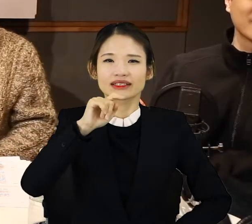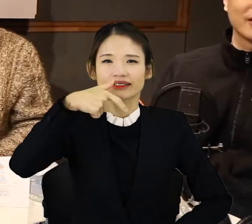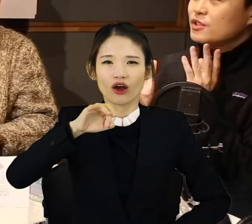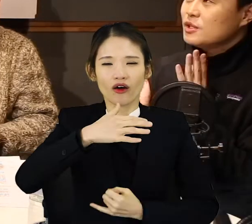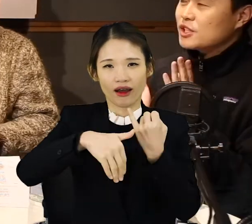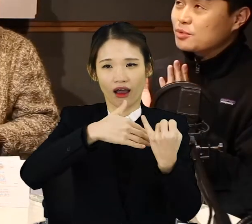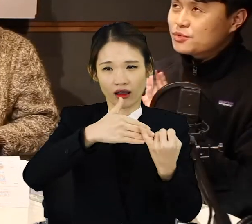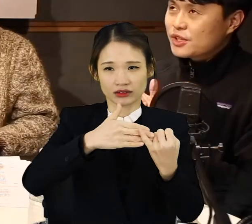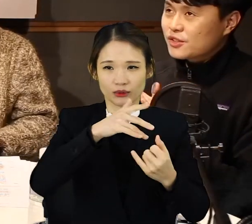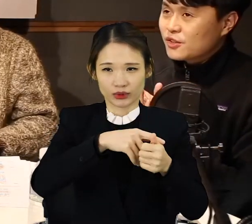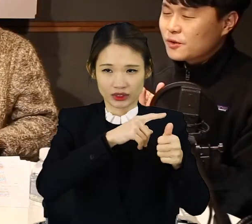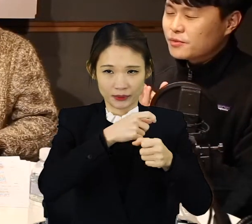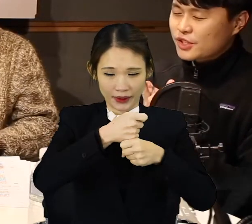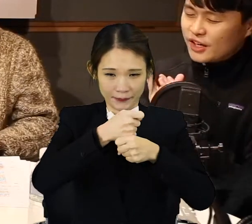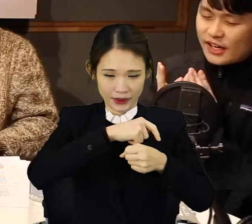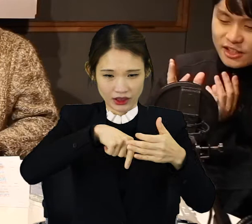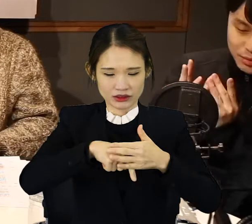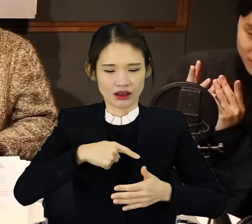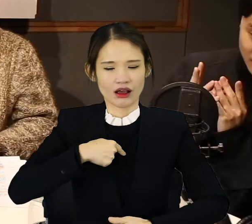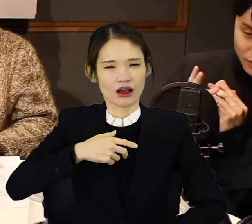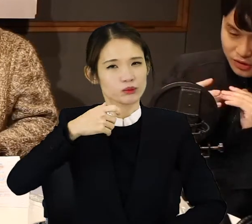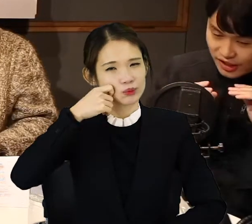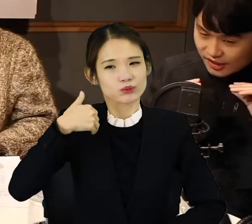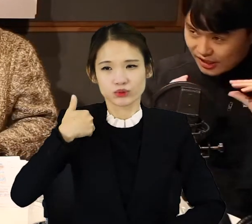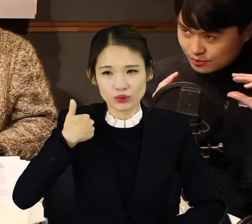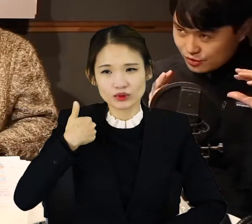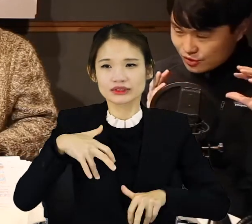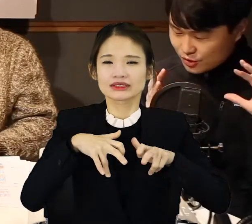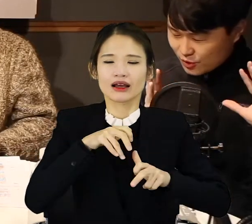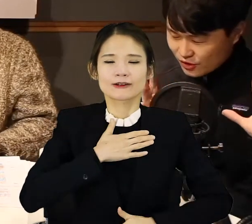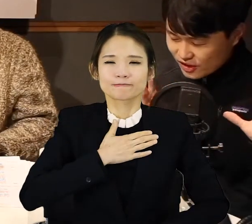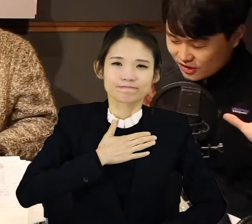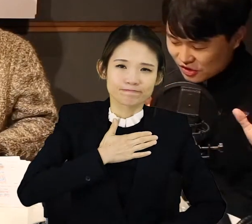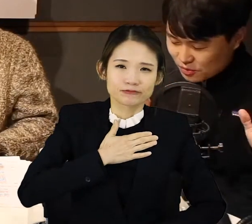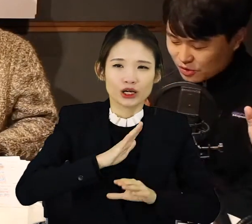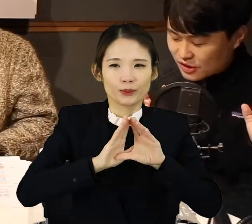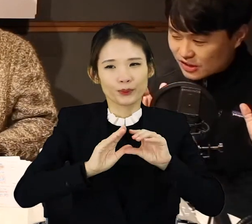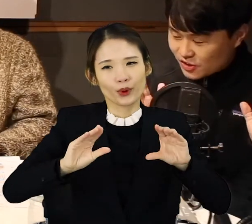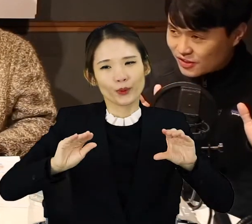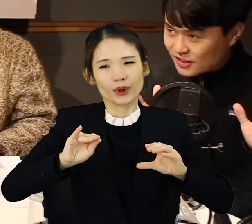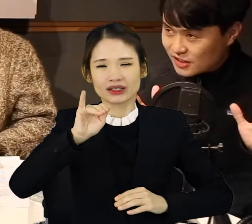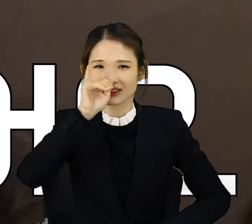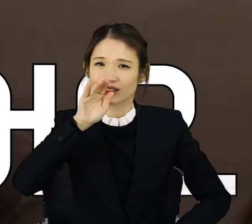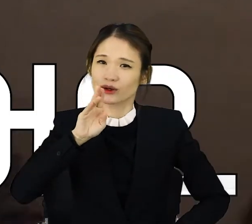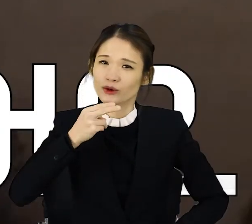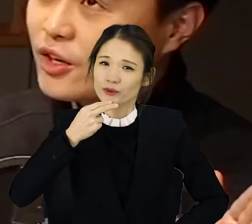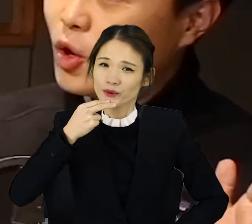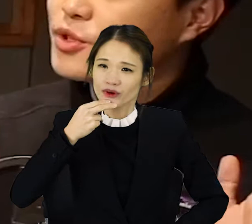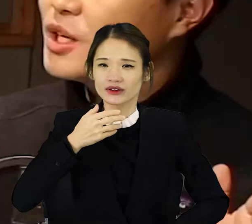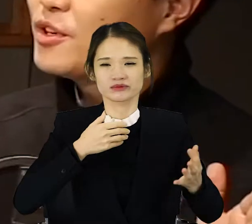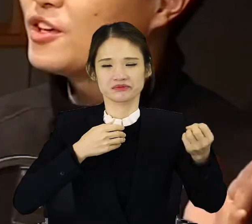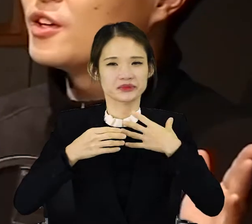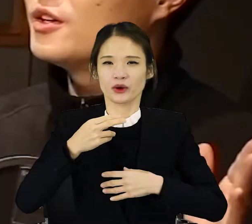것 같아요. 피디님의 작품 속에서 제가 알지 못하는 어떤 장애 감수성을 녹여내는 지점이 혹시 있었는지.